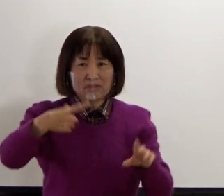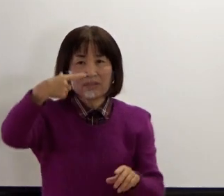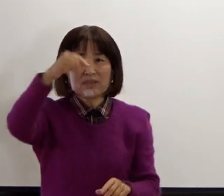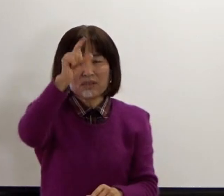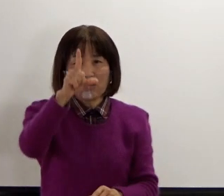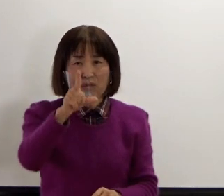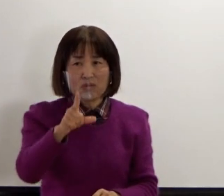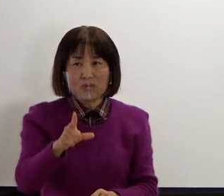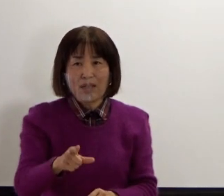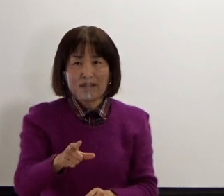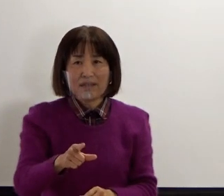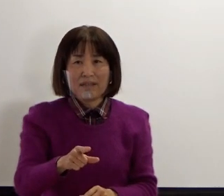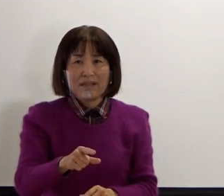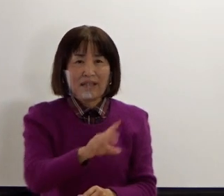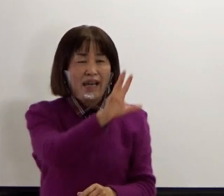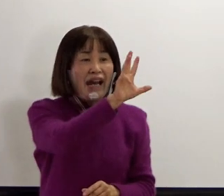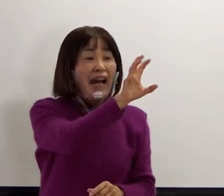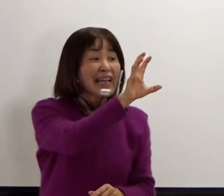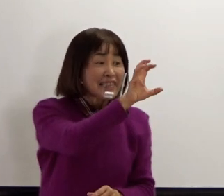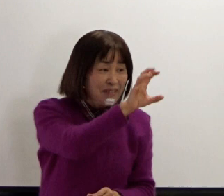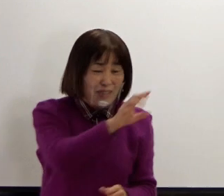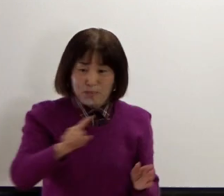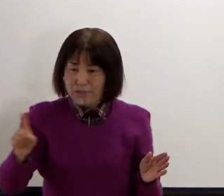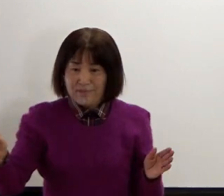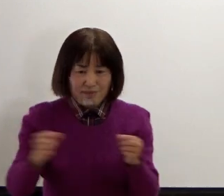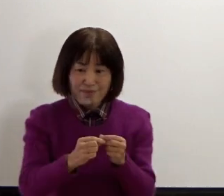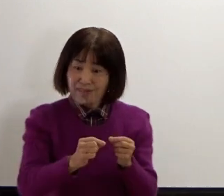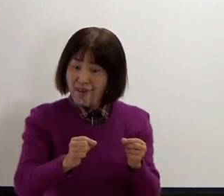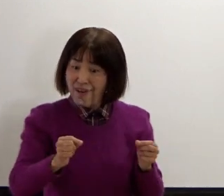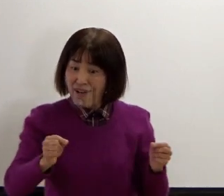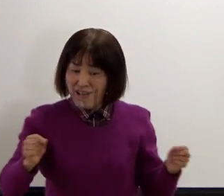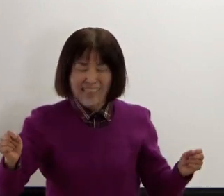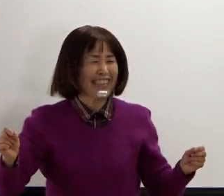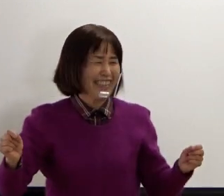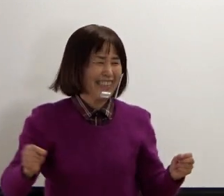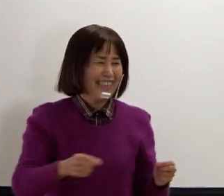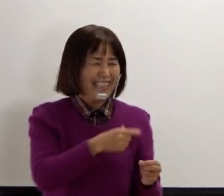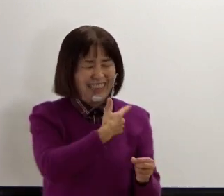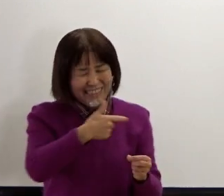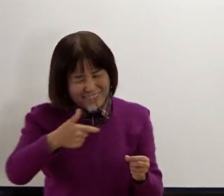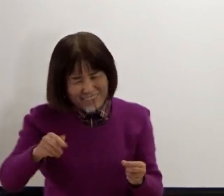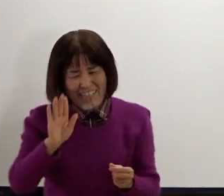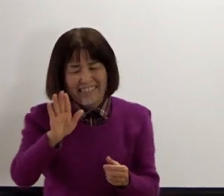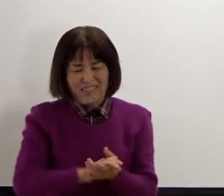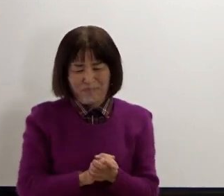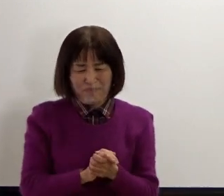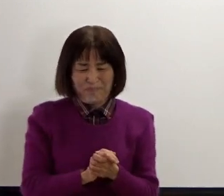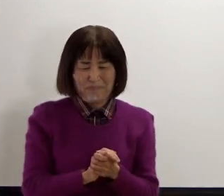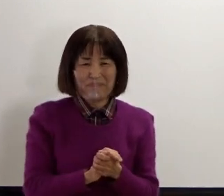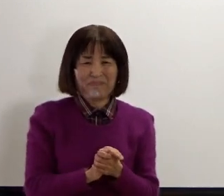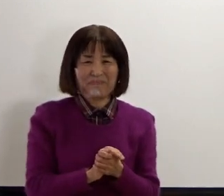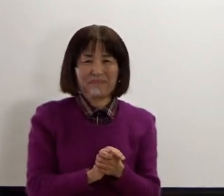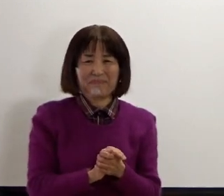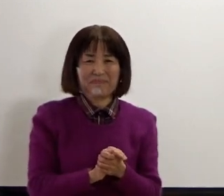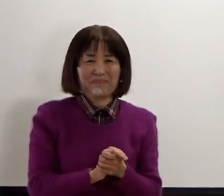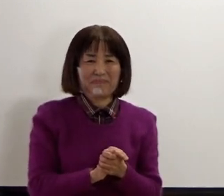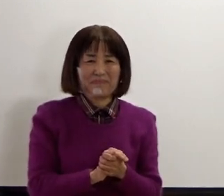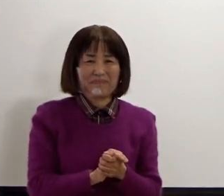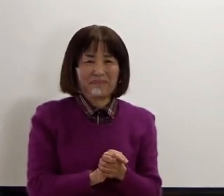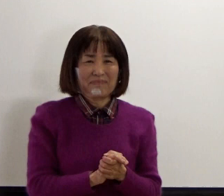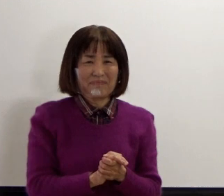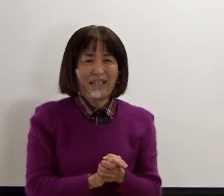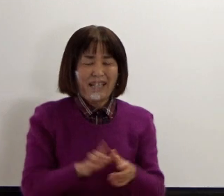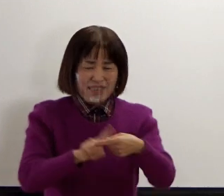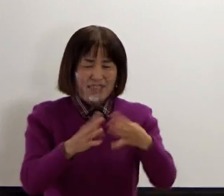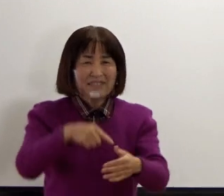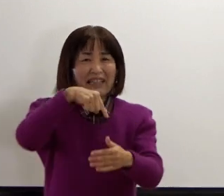ね、なんと80節もある長い章ですね。これが一番長い、詩篇の119編一番長いですけ